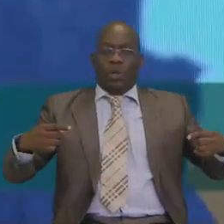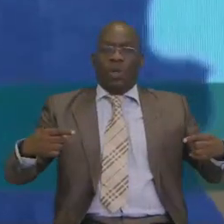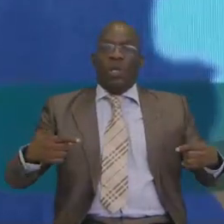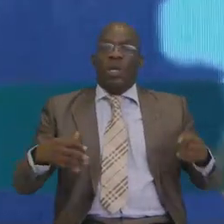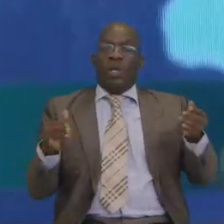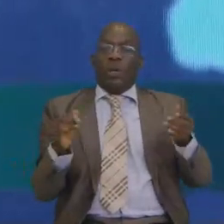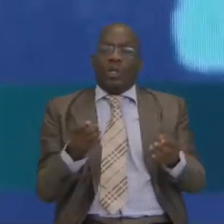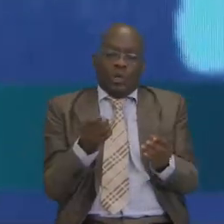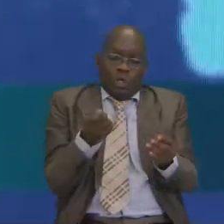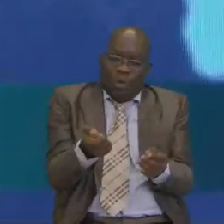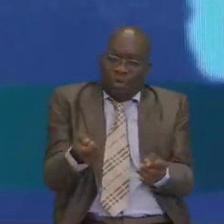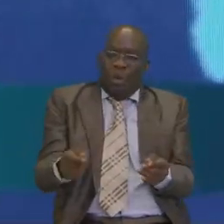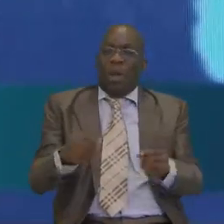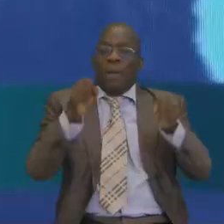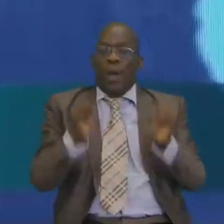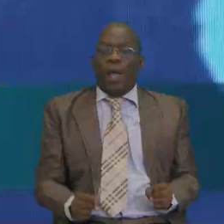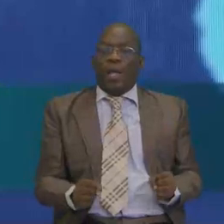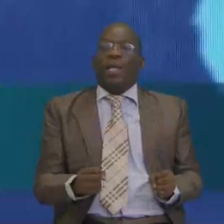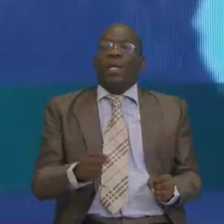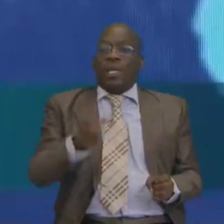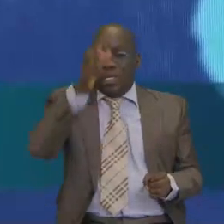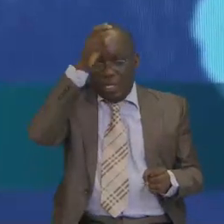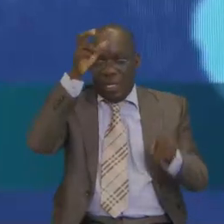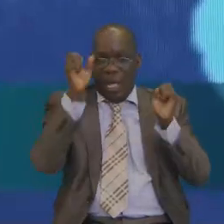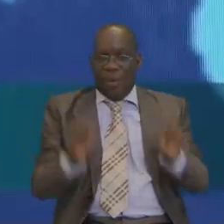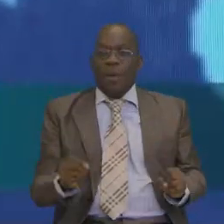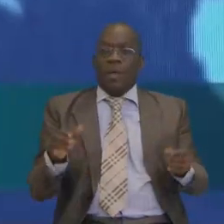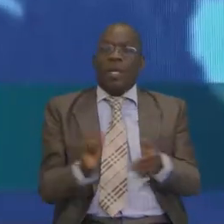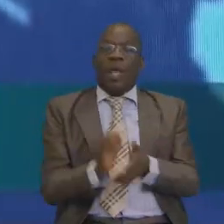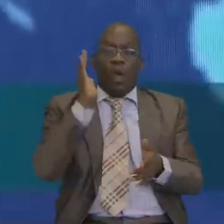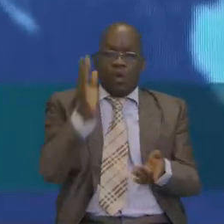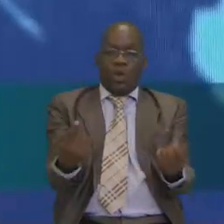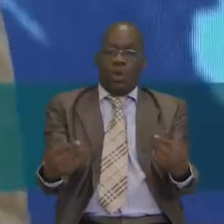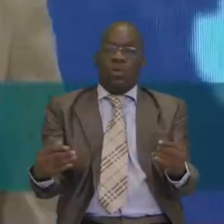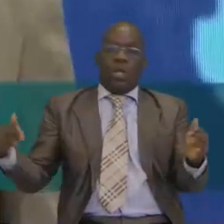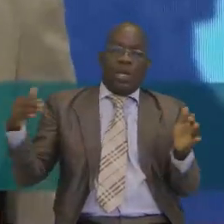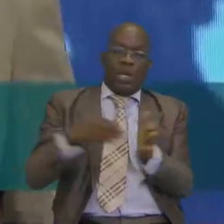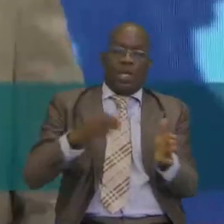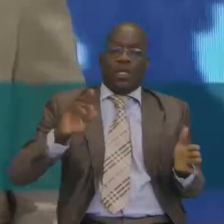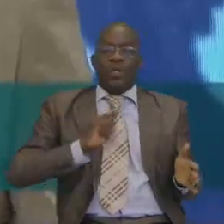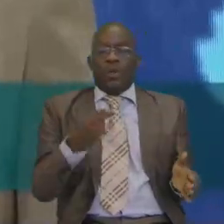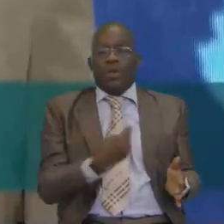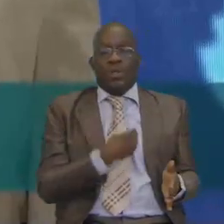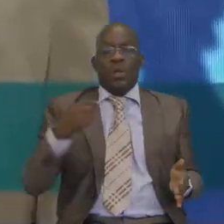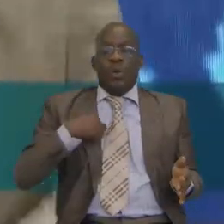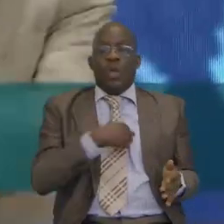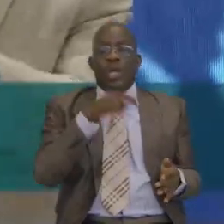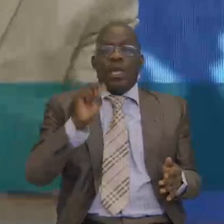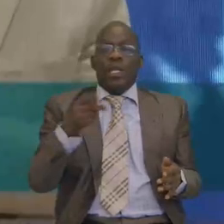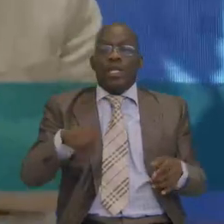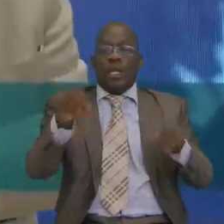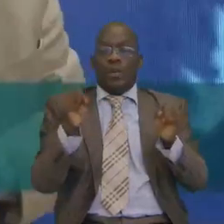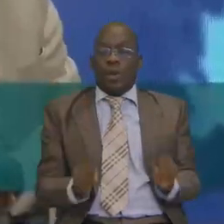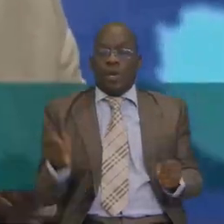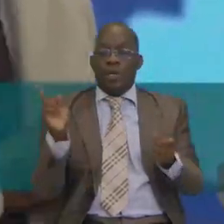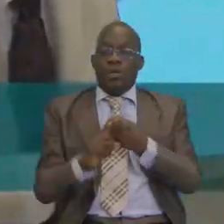puissances, des petites forces, des puissances maléfiques qui vont se lever contre nous. Et nous avons besoin de la